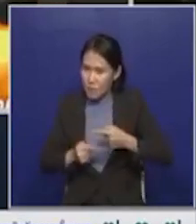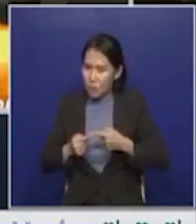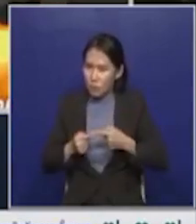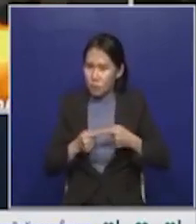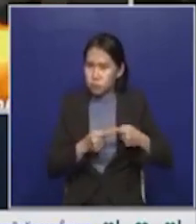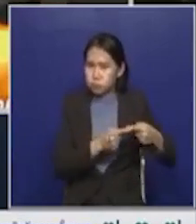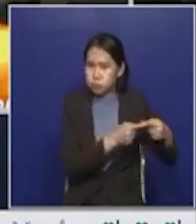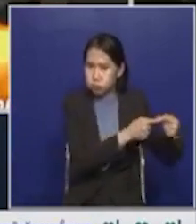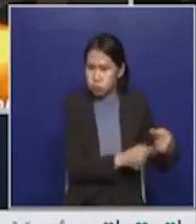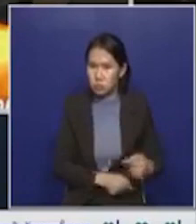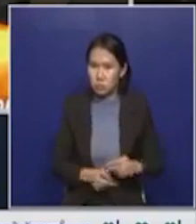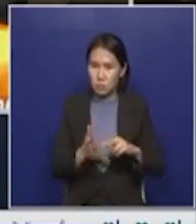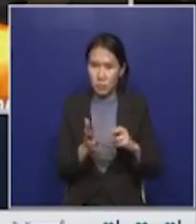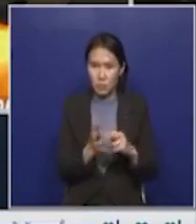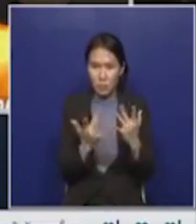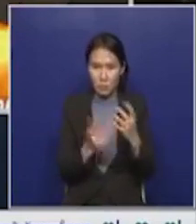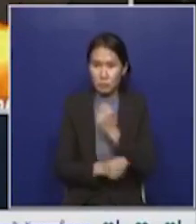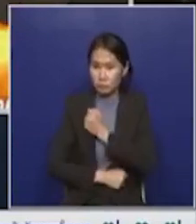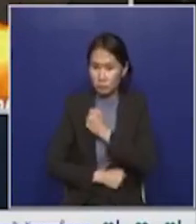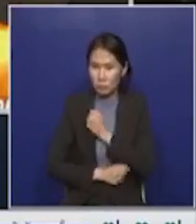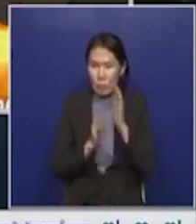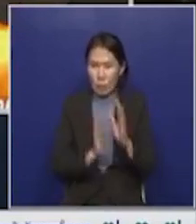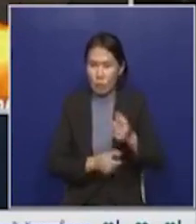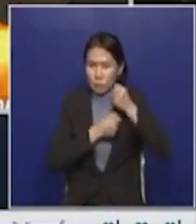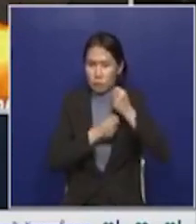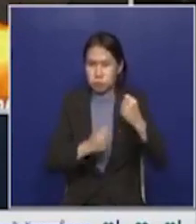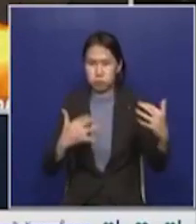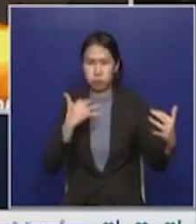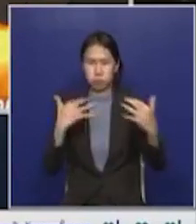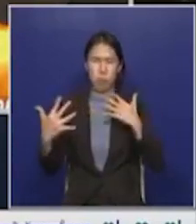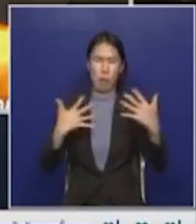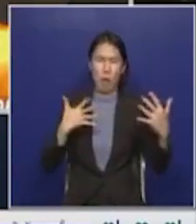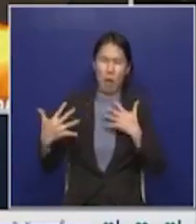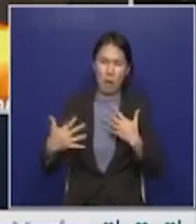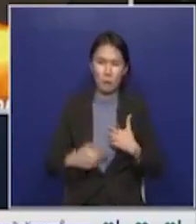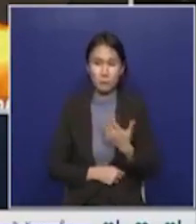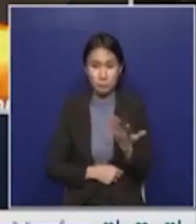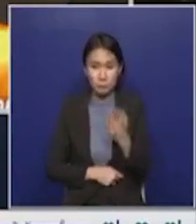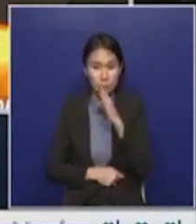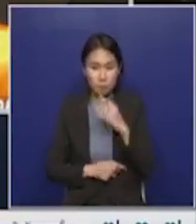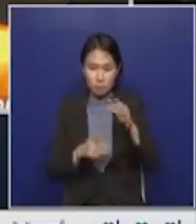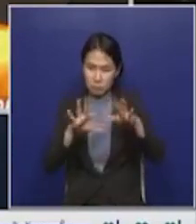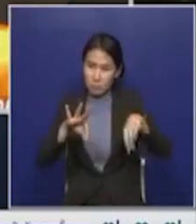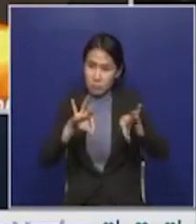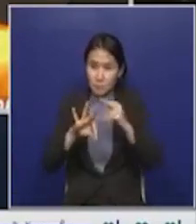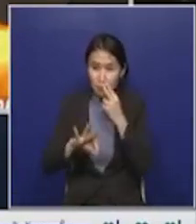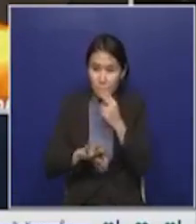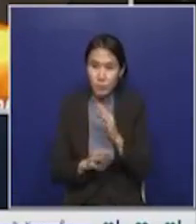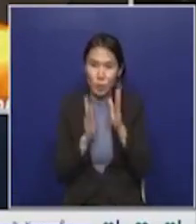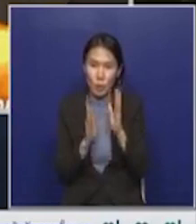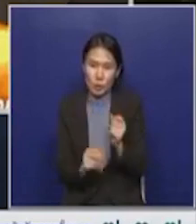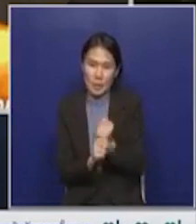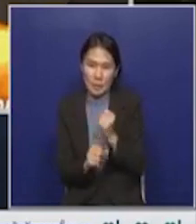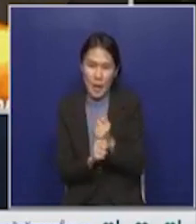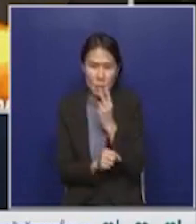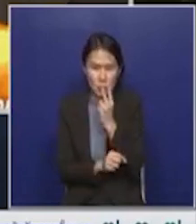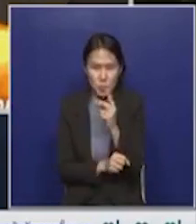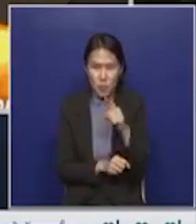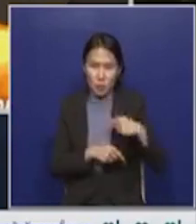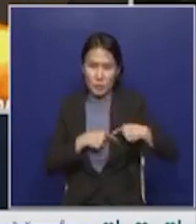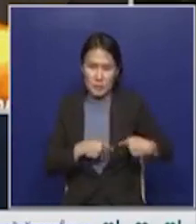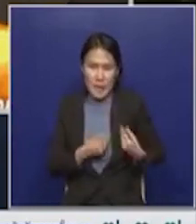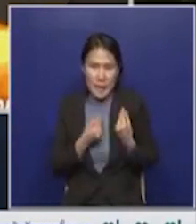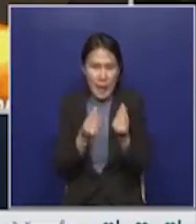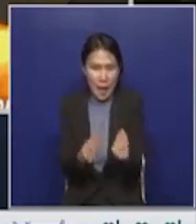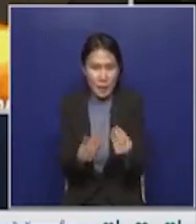ไปเลยครับทนแรงเสียดทานมีเลยครับเป็นวัดที่ใจนะครับการที่จะรับยกย่องว่าเป็นคนที่ทำให้หน้าจริงนะครับที่การเสียสละ